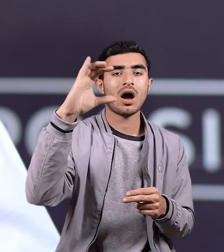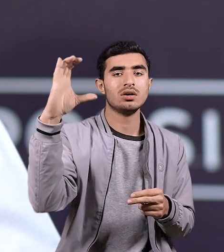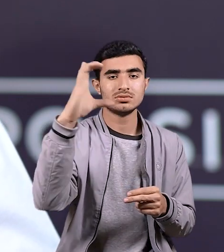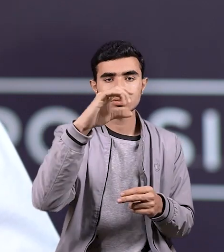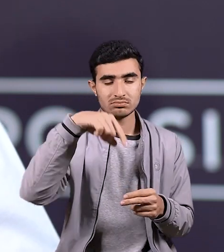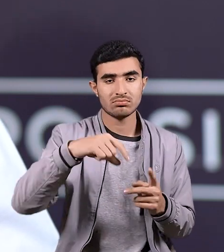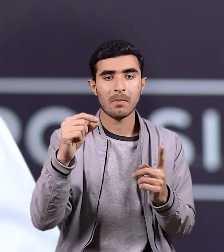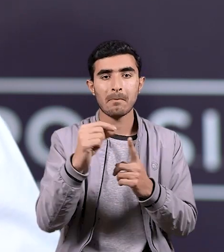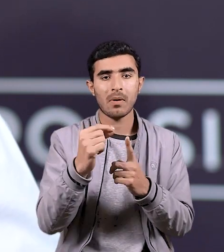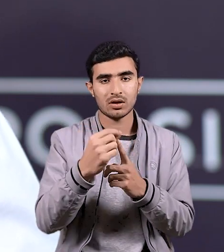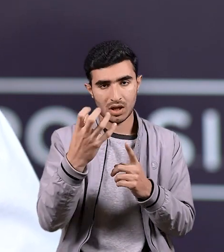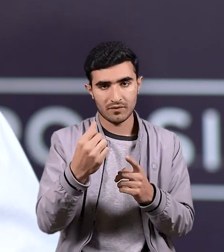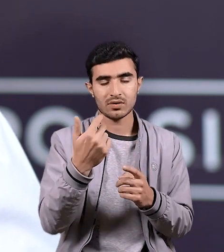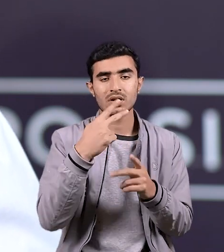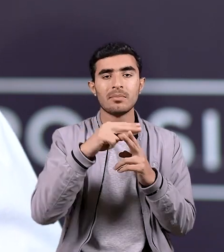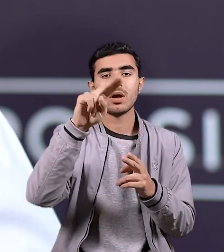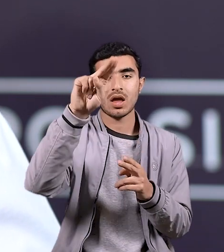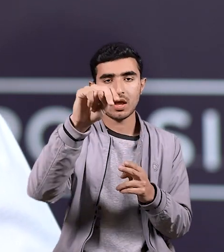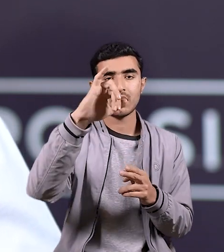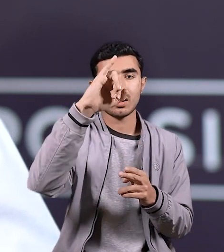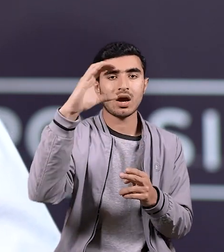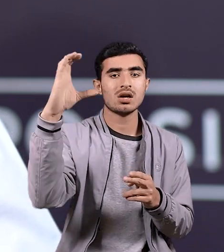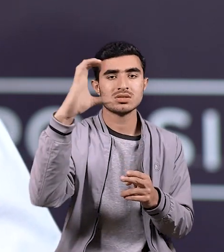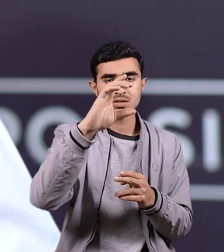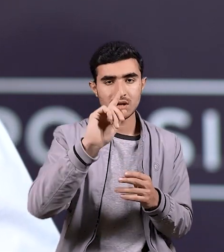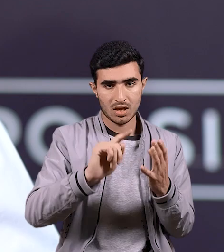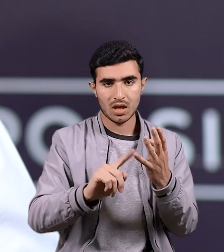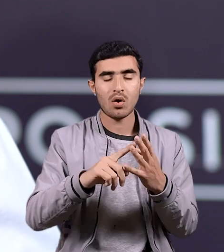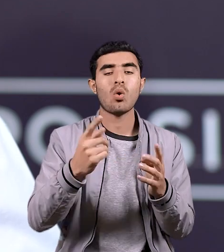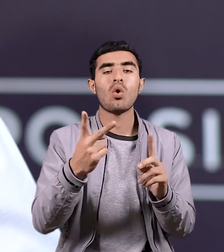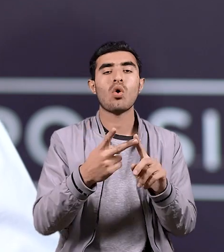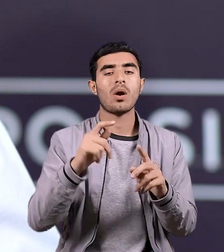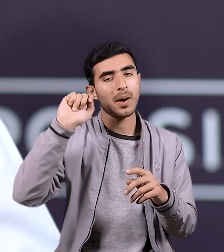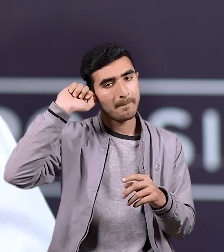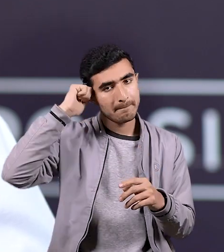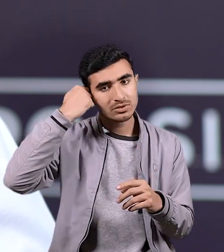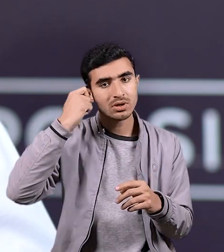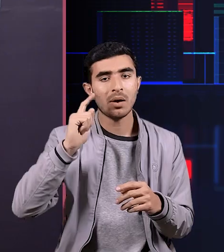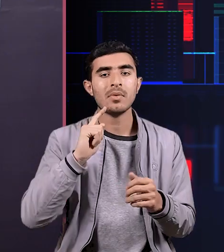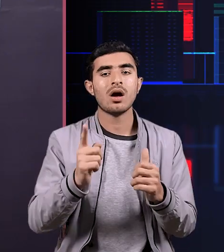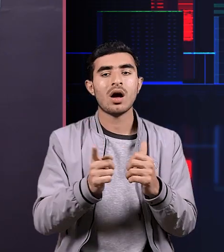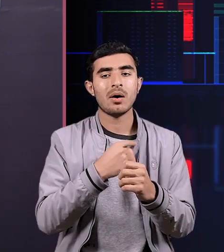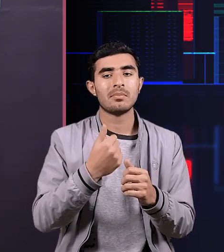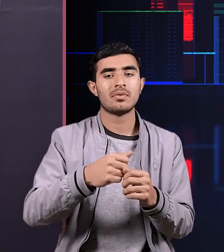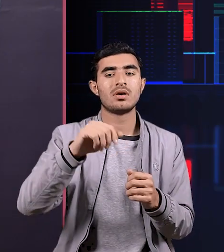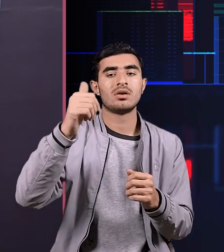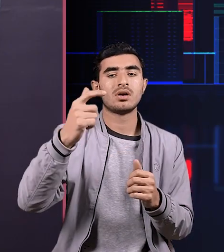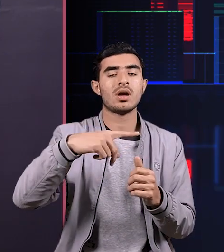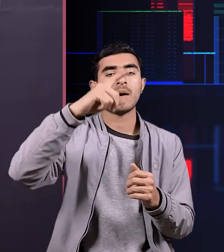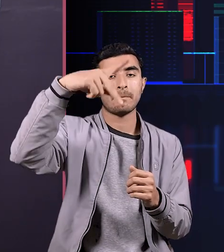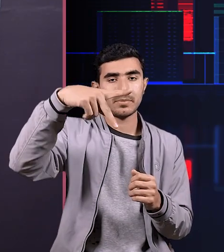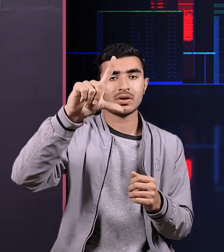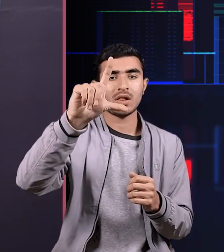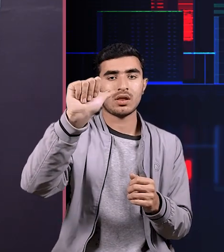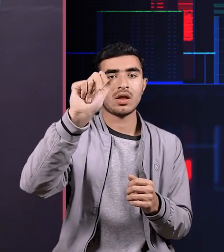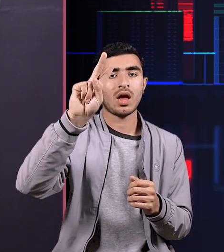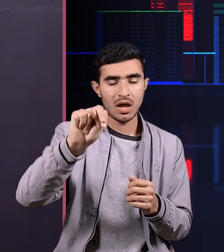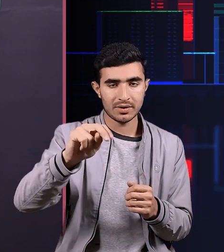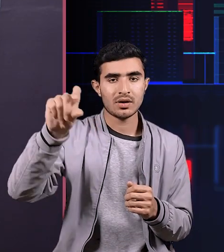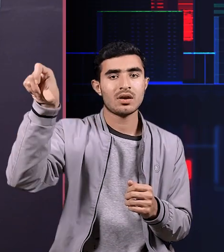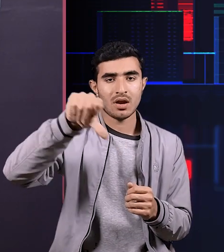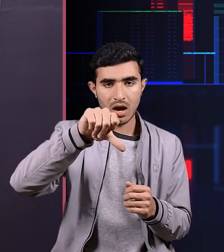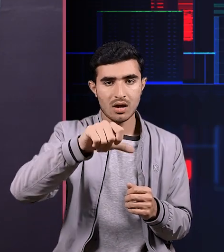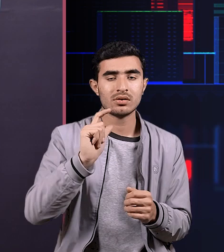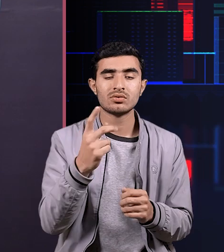जो मशहूर इनक्यूबेटर्स हैं इस वक्त पाकिस्तान में, उनमें हुकूमत पंजाब का प्लान 9 है, गवर्नमेंट ऑफ पाकिस्तान